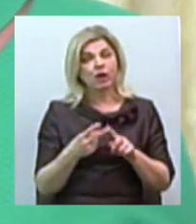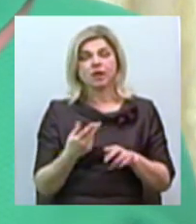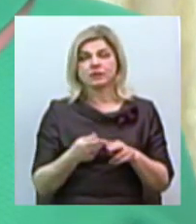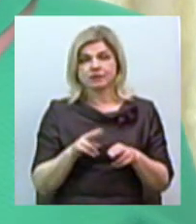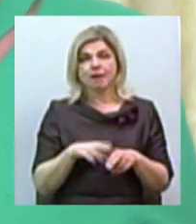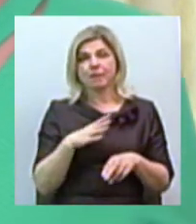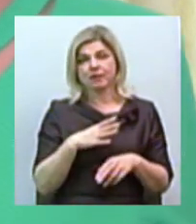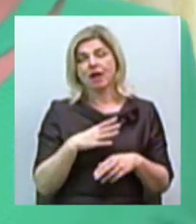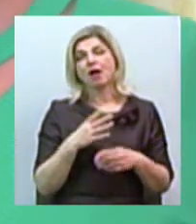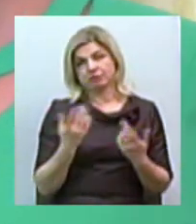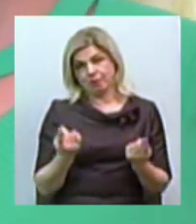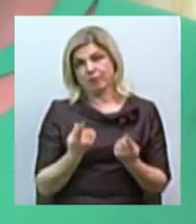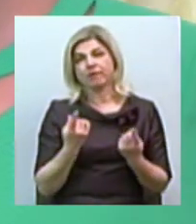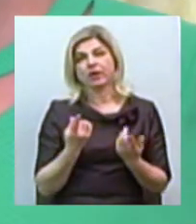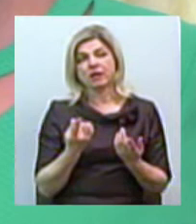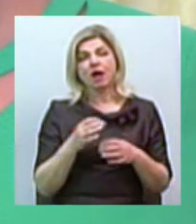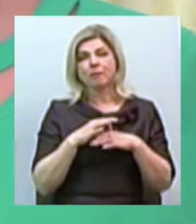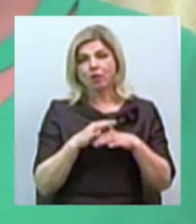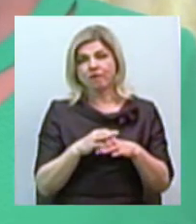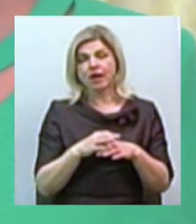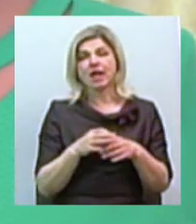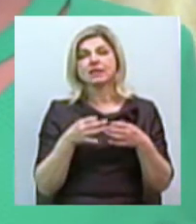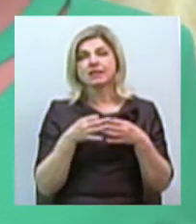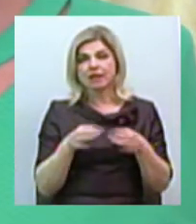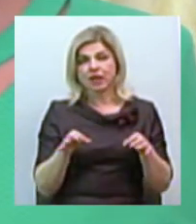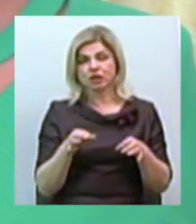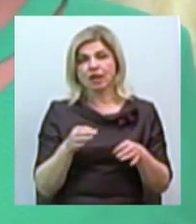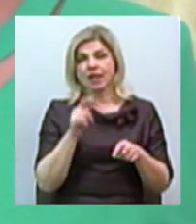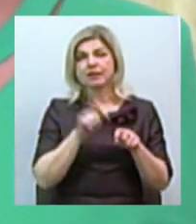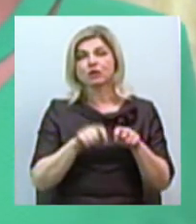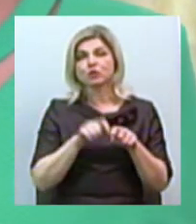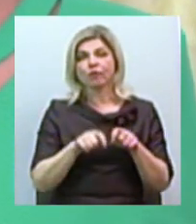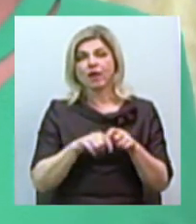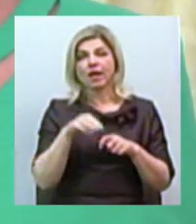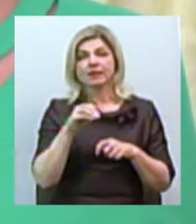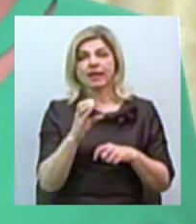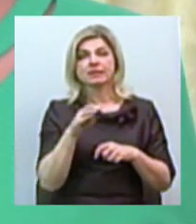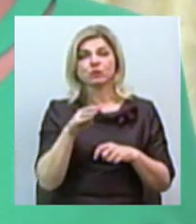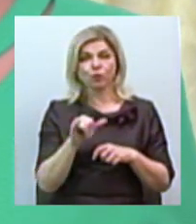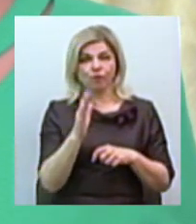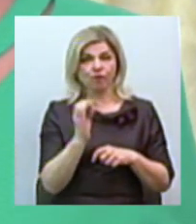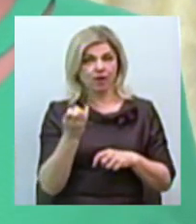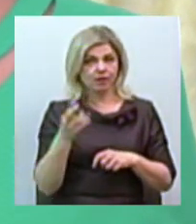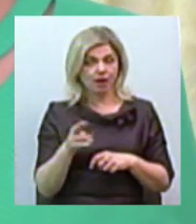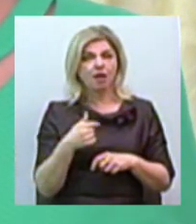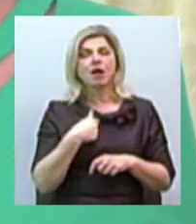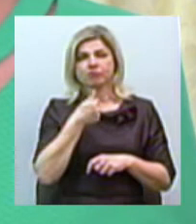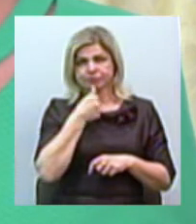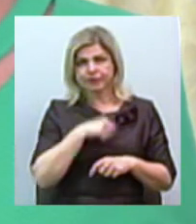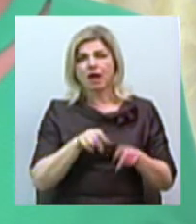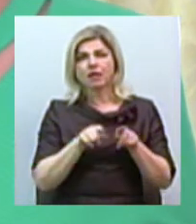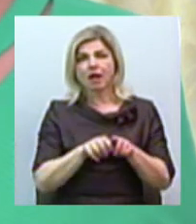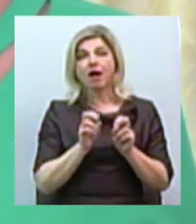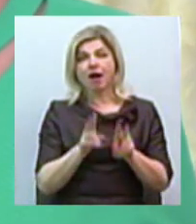було звичайне проходження незалежного тестування. Так, я проходила його так, як проходять його наші